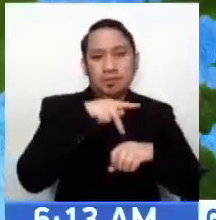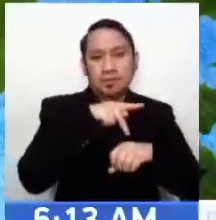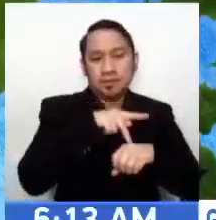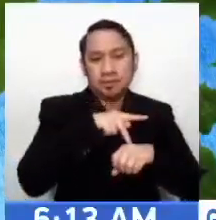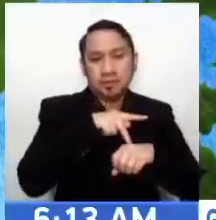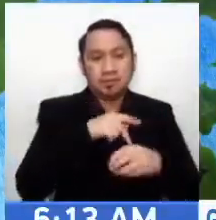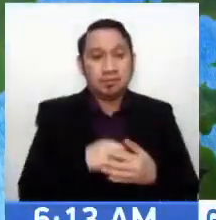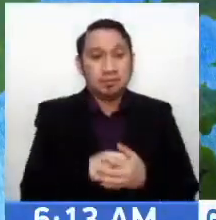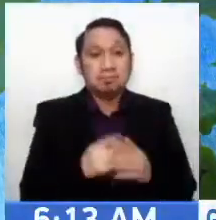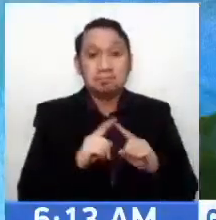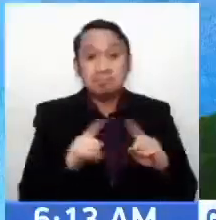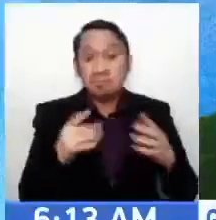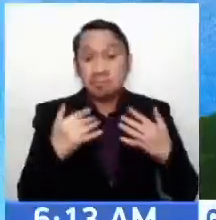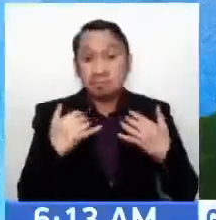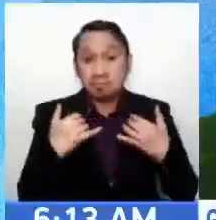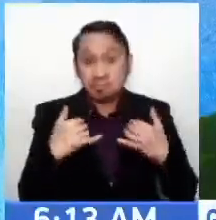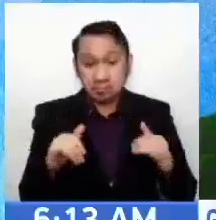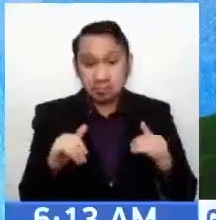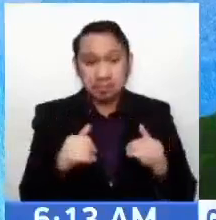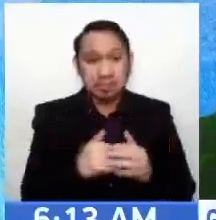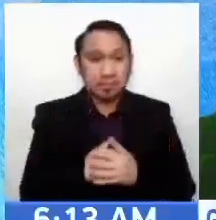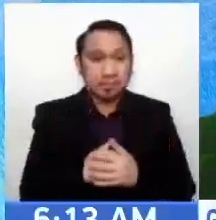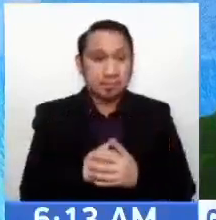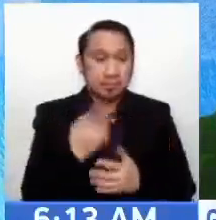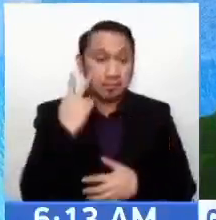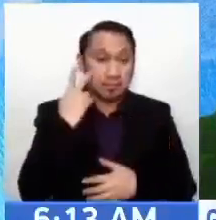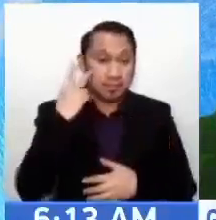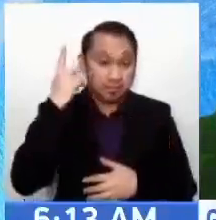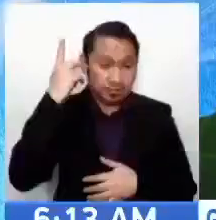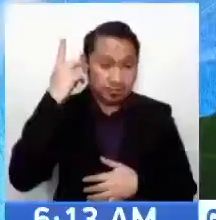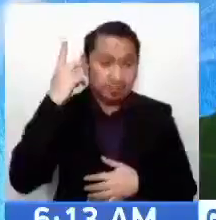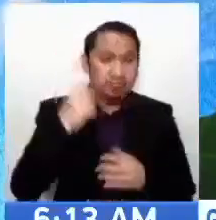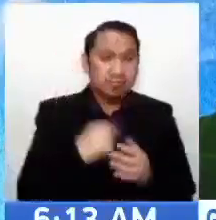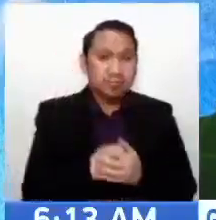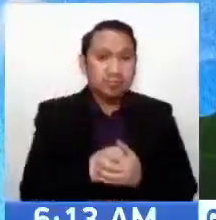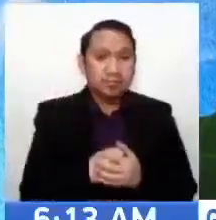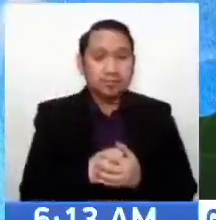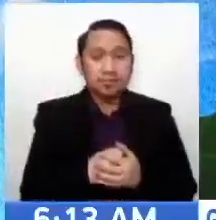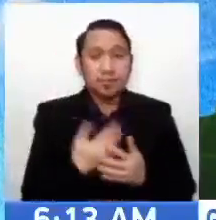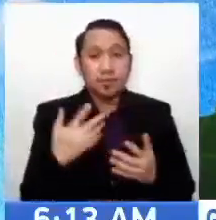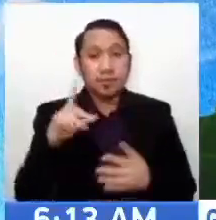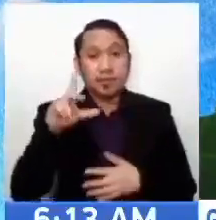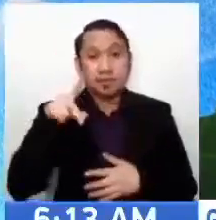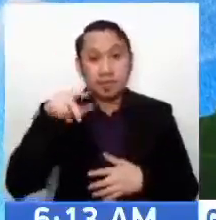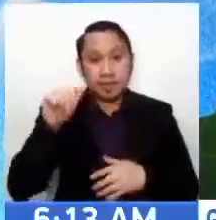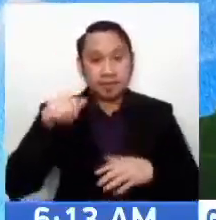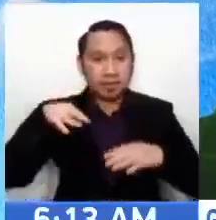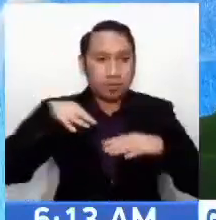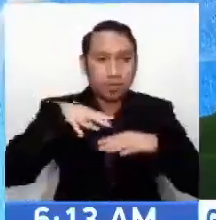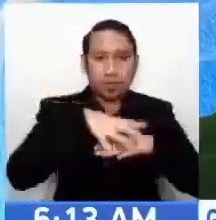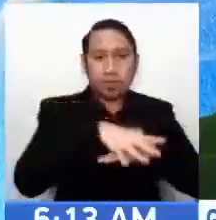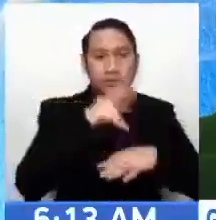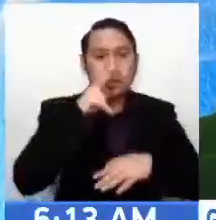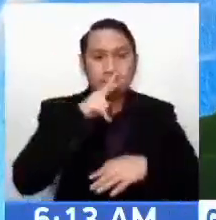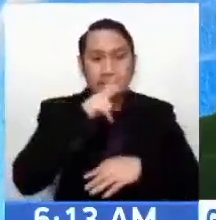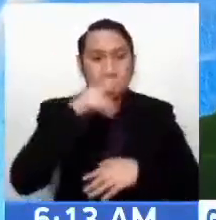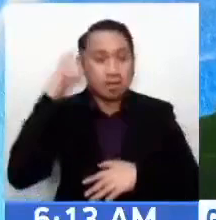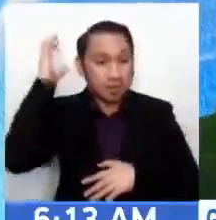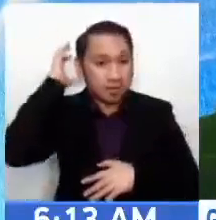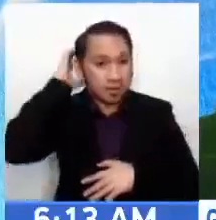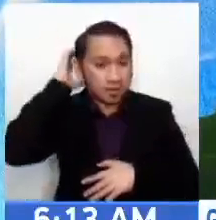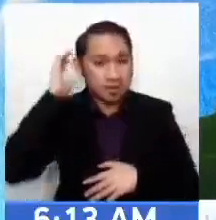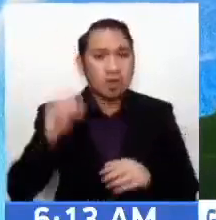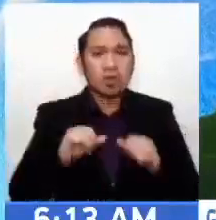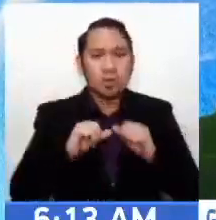apektado ng turf o extension ng nasabing LPA ang ilang bahagi ng Visayas at Mindanao. Patuloy namang umiira ang hanging amihan sa